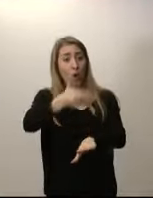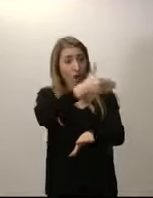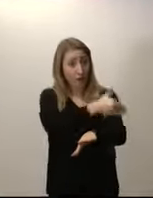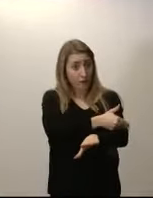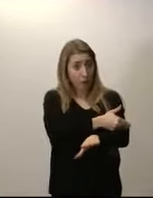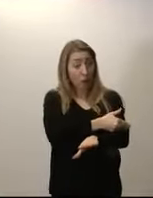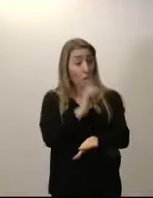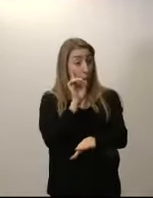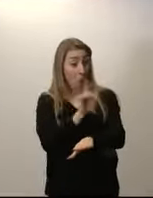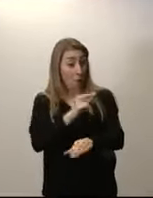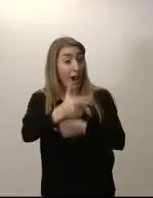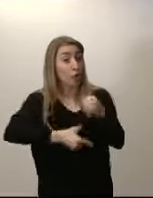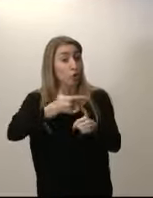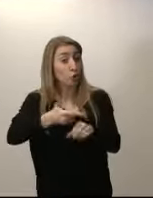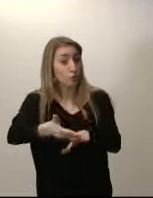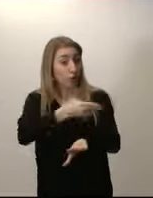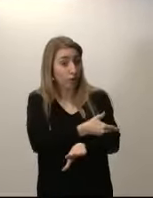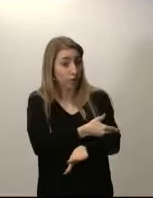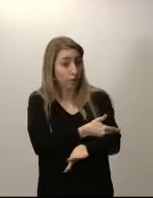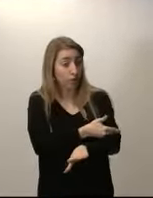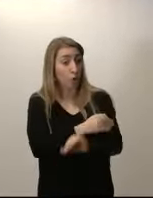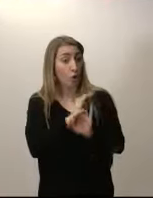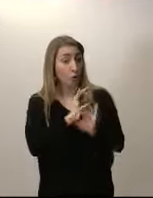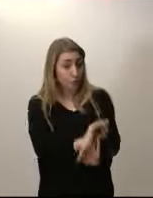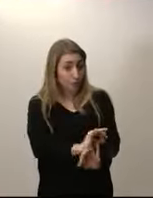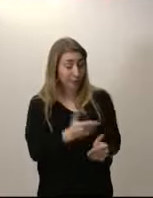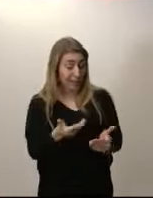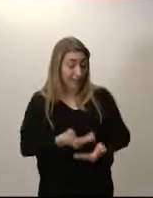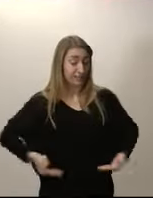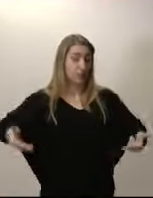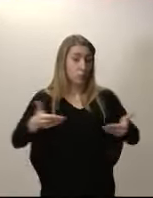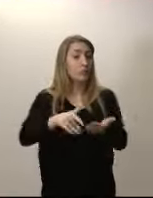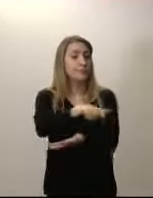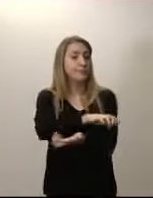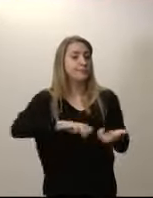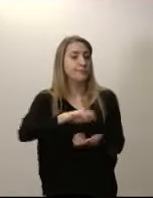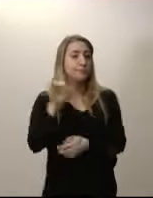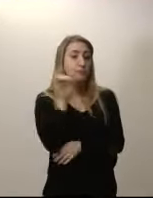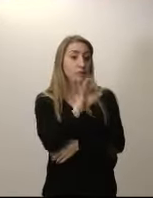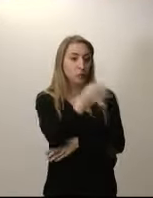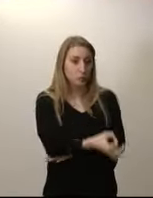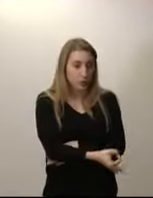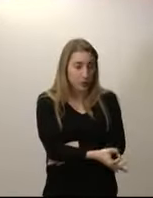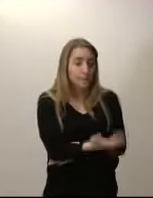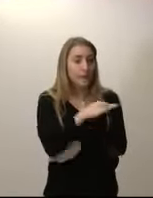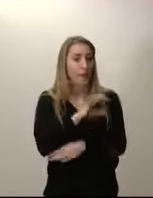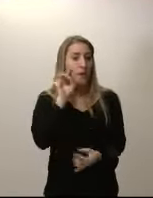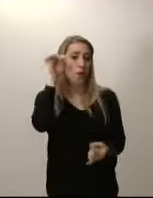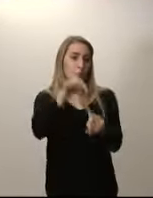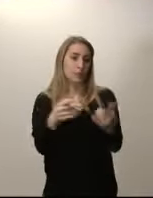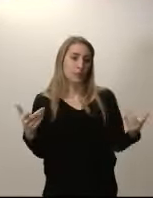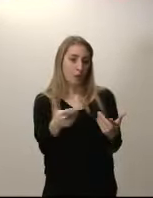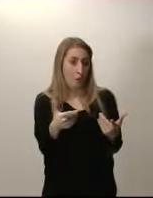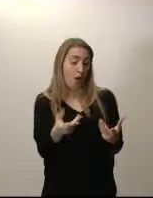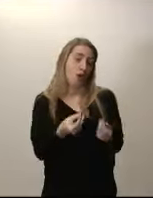faire 2 ans avant les élections. Parce que, effectivement, la situation est très difficile, je vous l'accorde, mais c'est pour arriver le plus rapidement à une